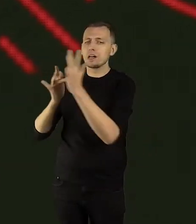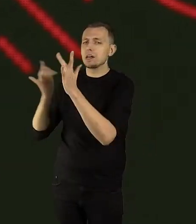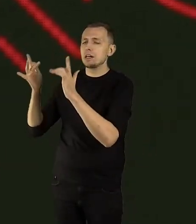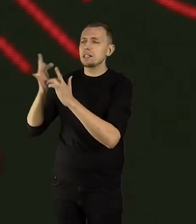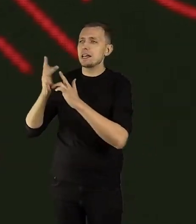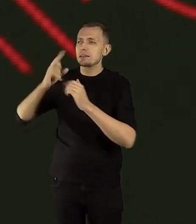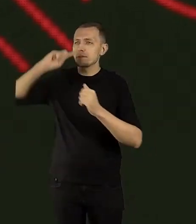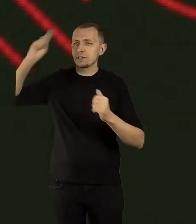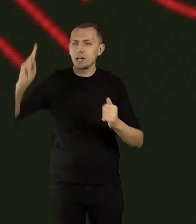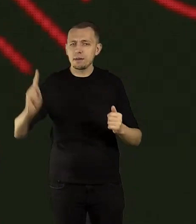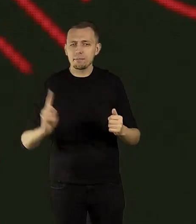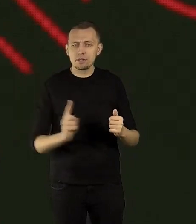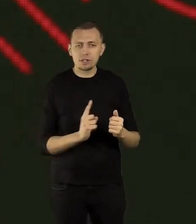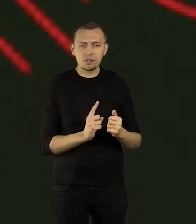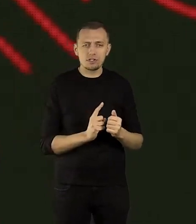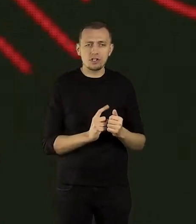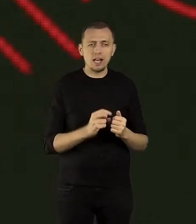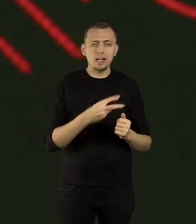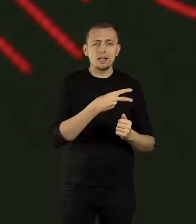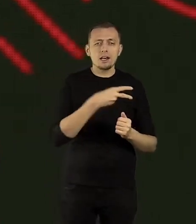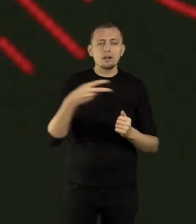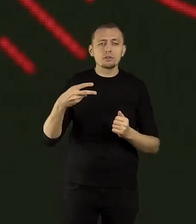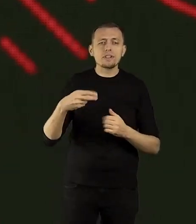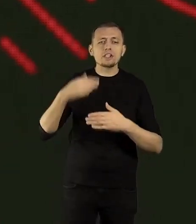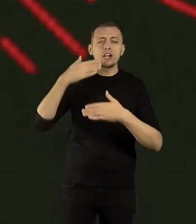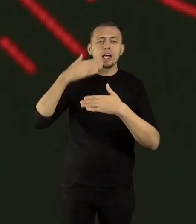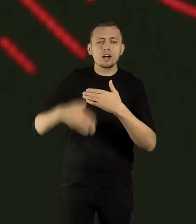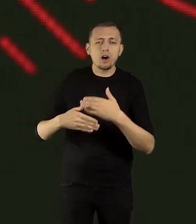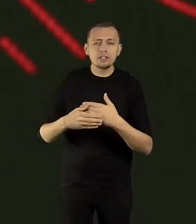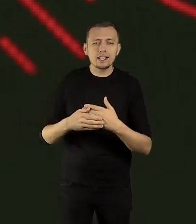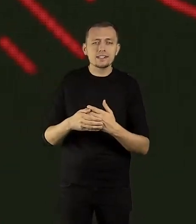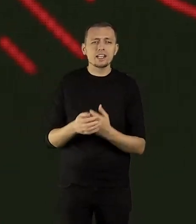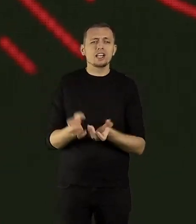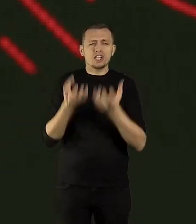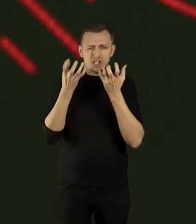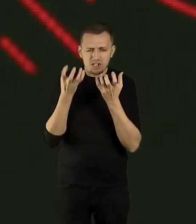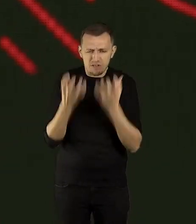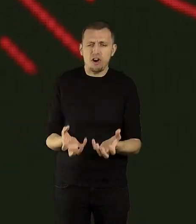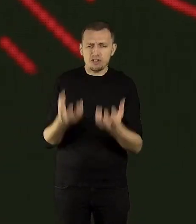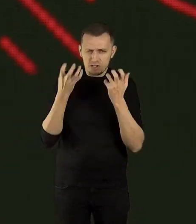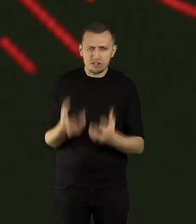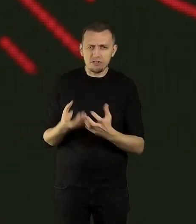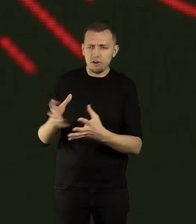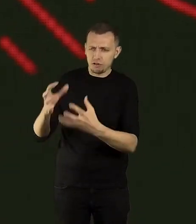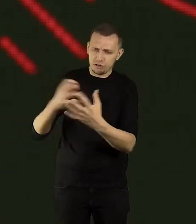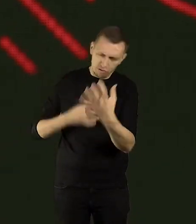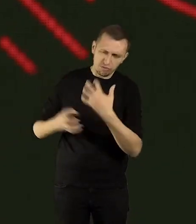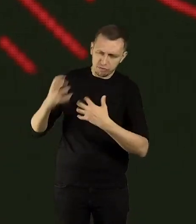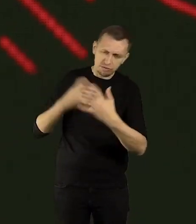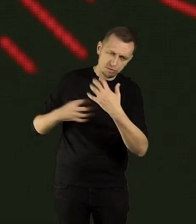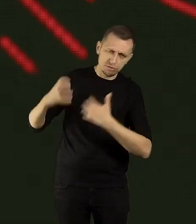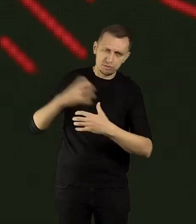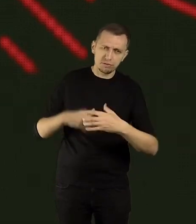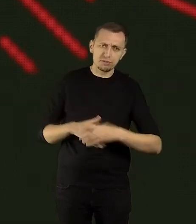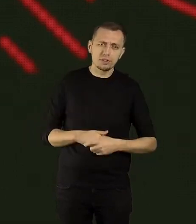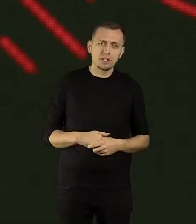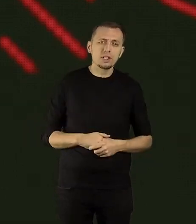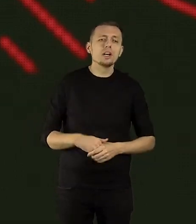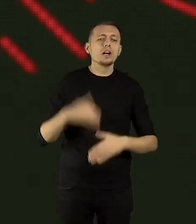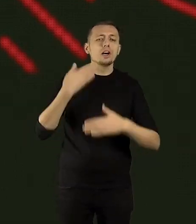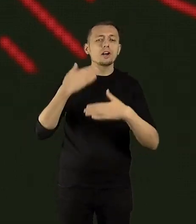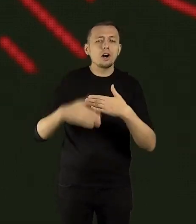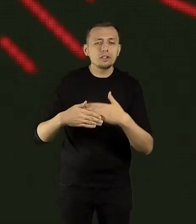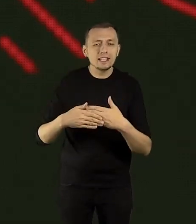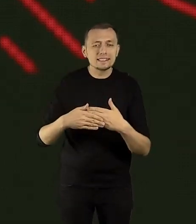koniec nienasyconej chciwości i niekontrolowanej żądzy władzy. Potężni są pokonani przez